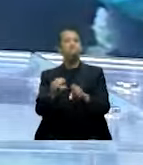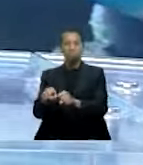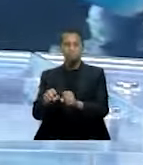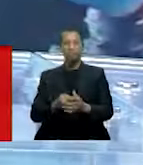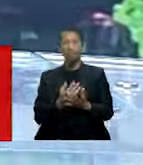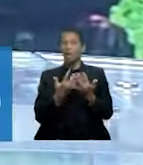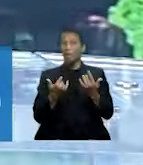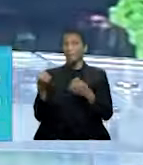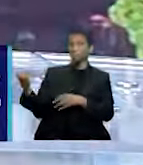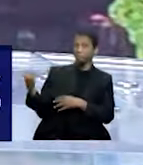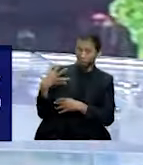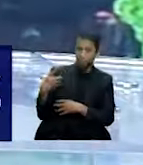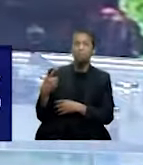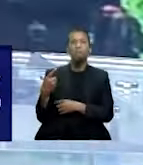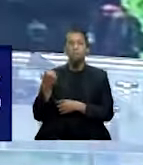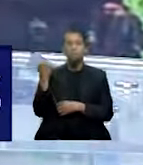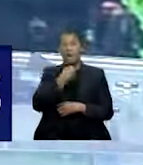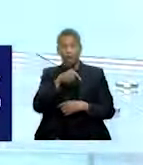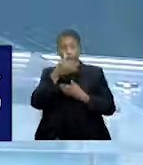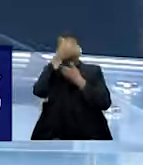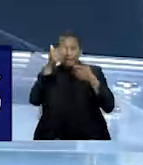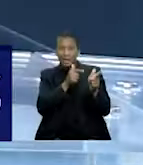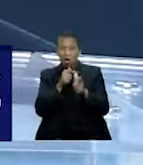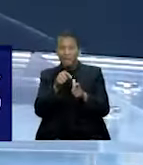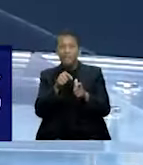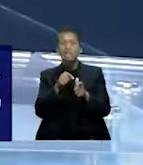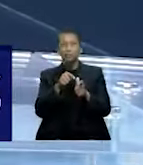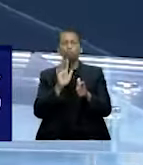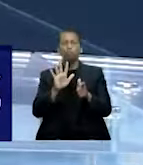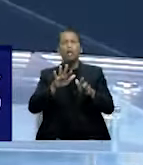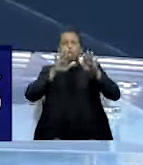terduga pelaku teroris menghuni rumah tersebut sejak 1,5 tahun lalu.